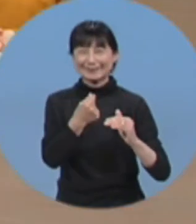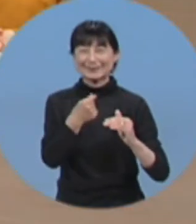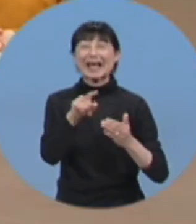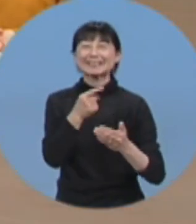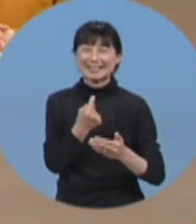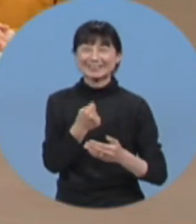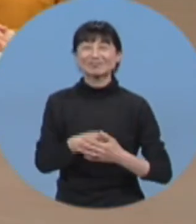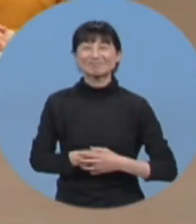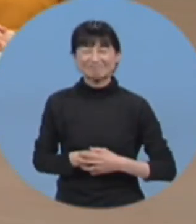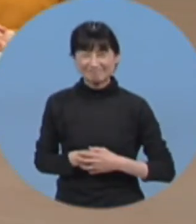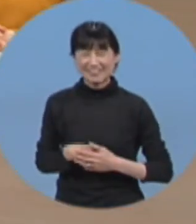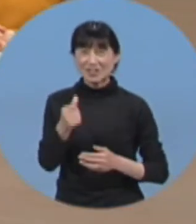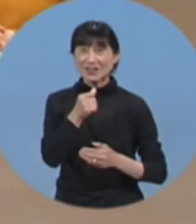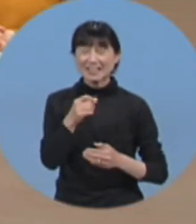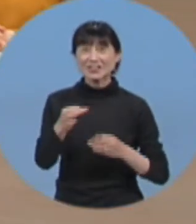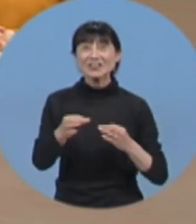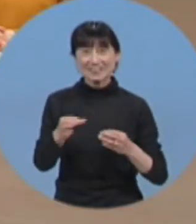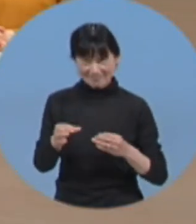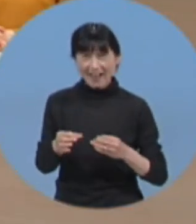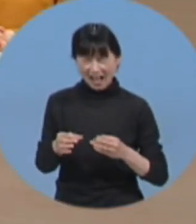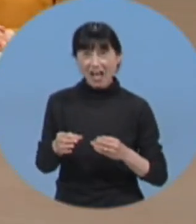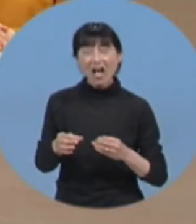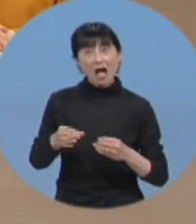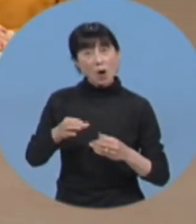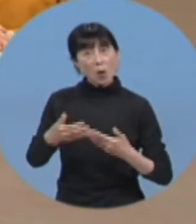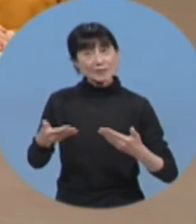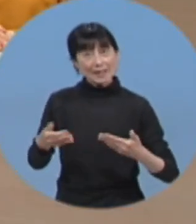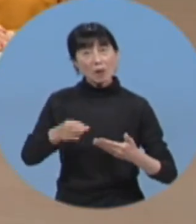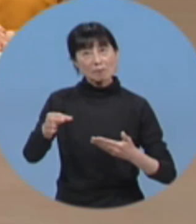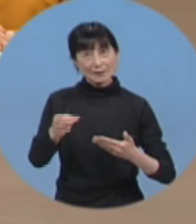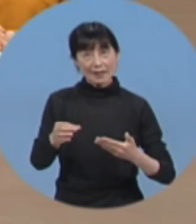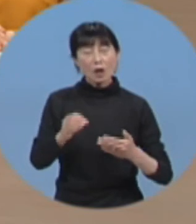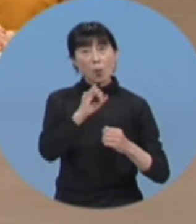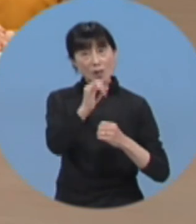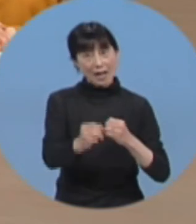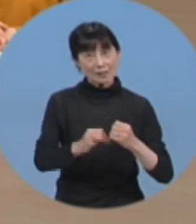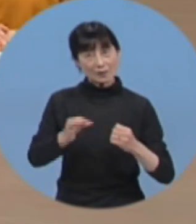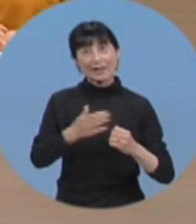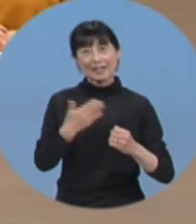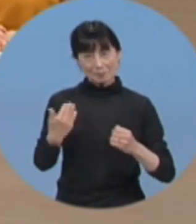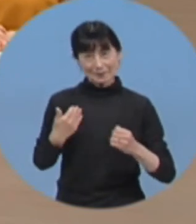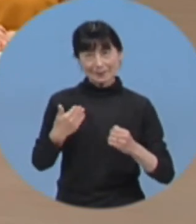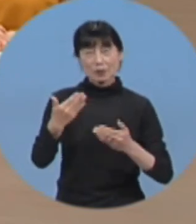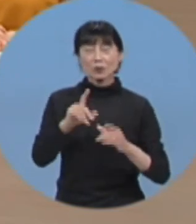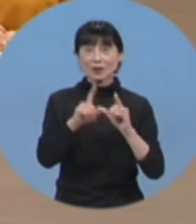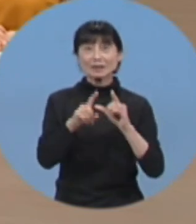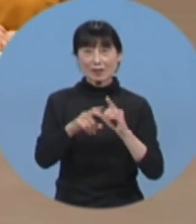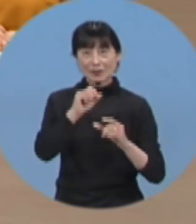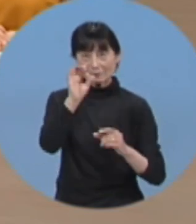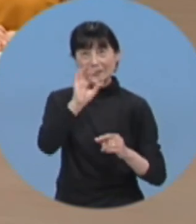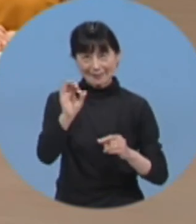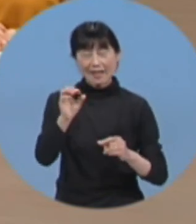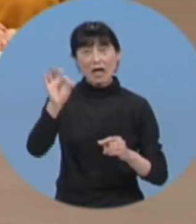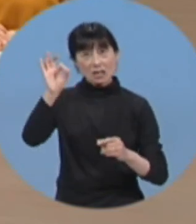。 紹介した商品は店頭販売のほかオンラインショップでも買えるそうです。食の千葉の一品、金